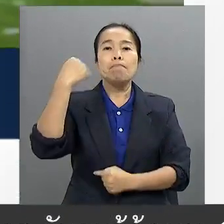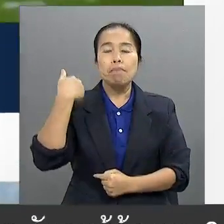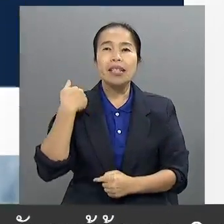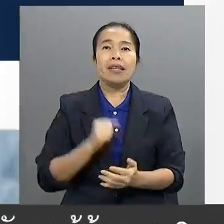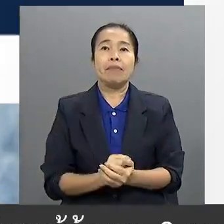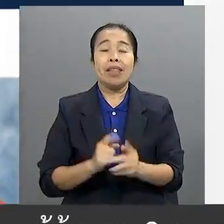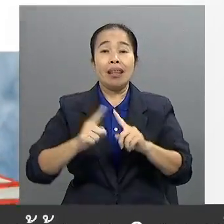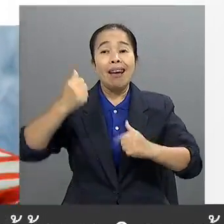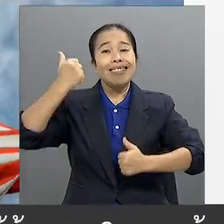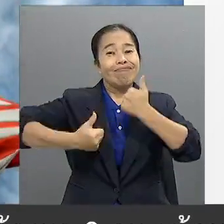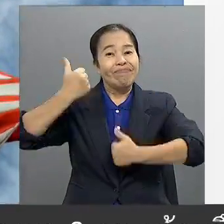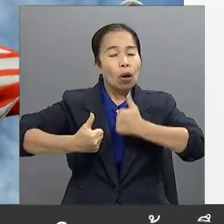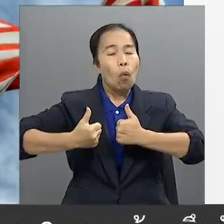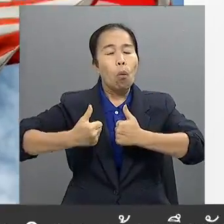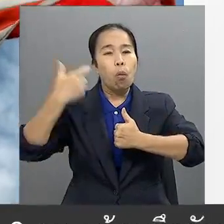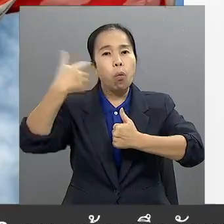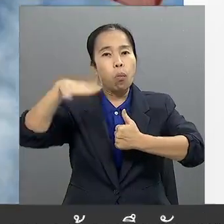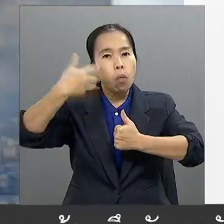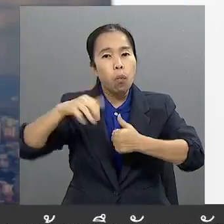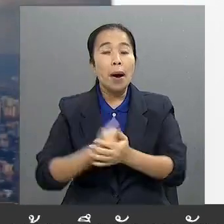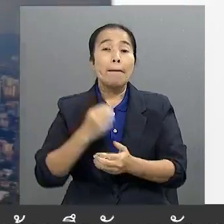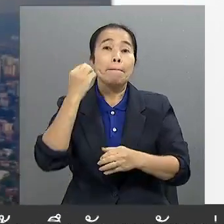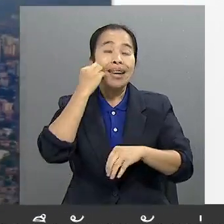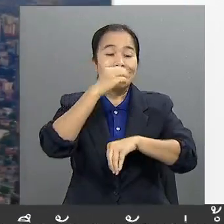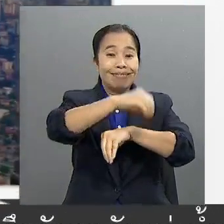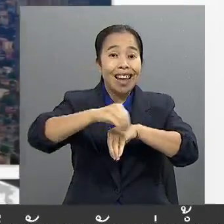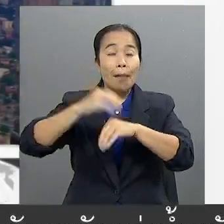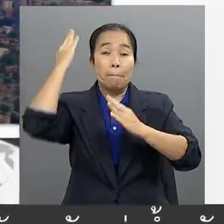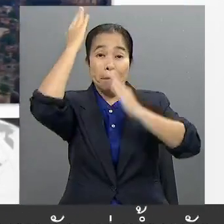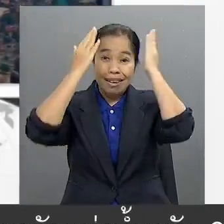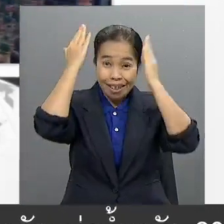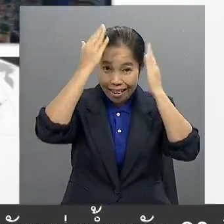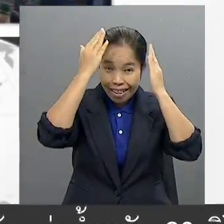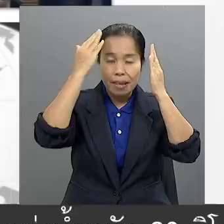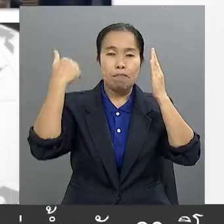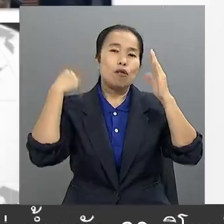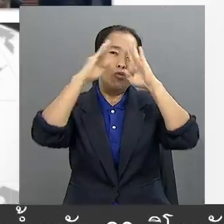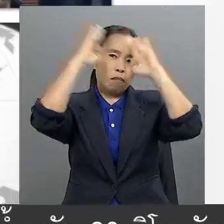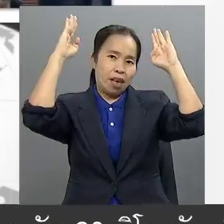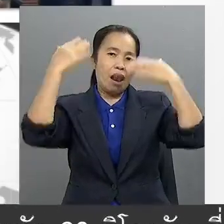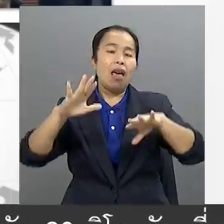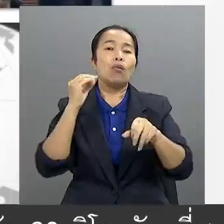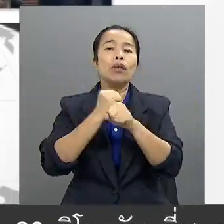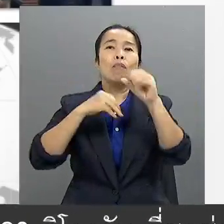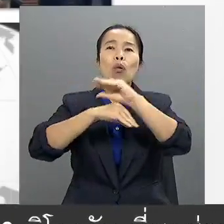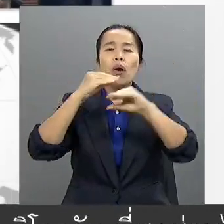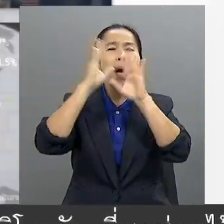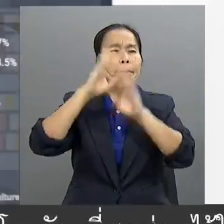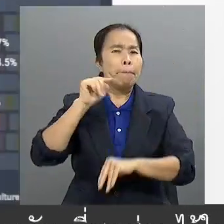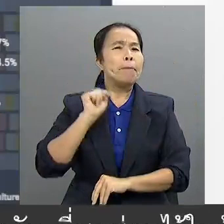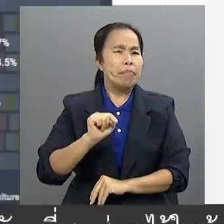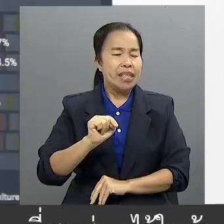ค่อนข้างเข้มข้นค่ะบ้านใกล้เรือนเคียงของเราอย่างมาเลเซียมีประสบการณ์ในการทำโครงการมาเลเซีย My Second Home หรือว่